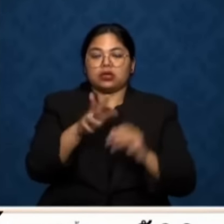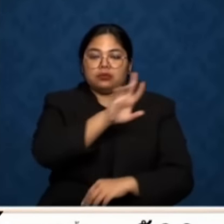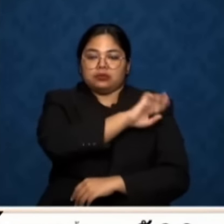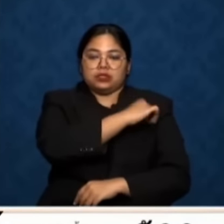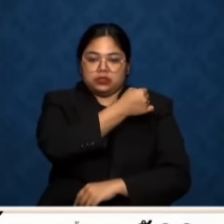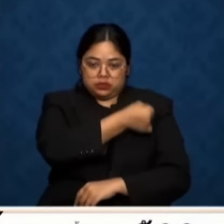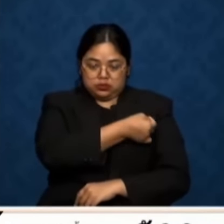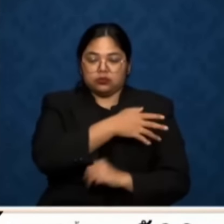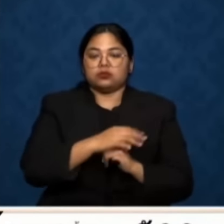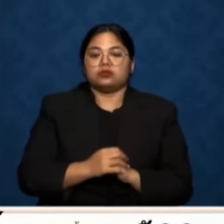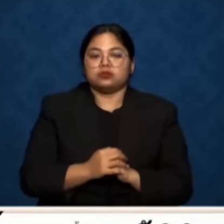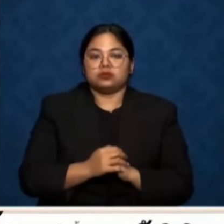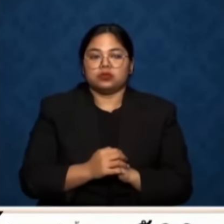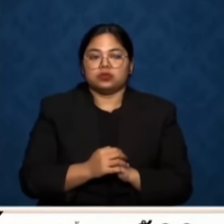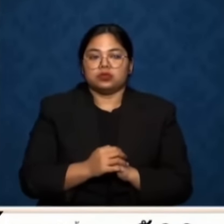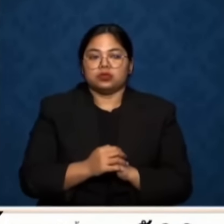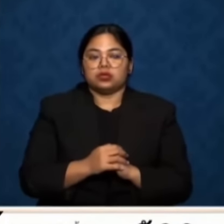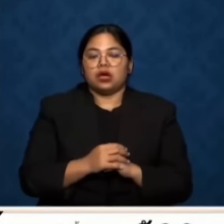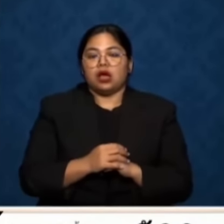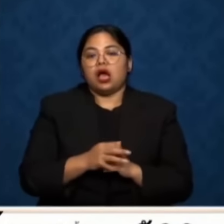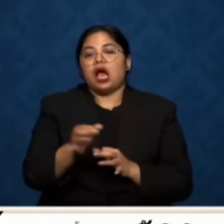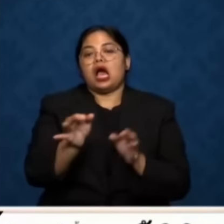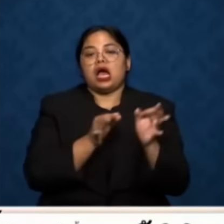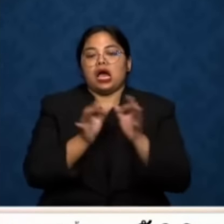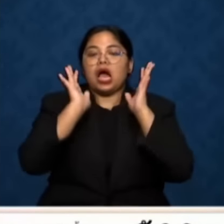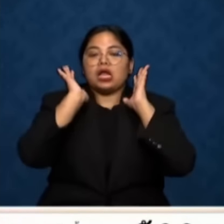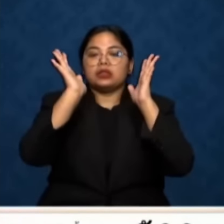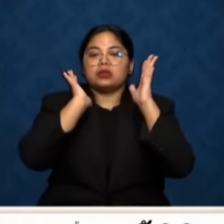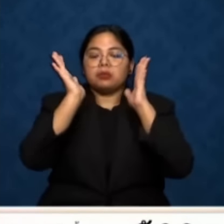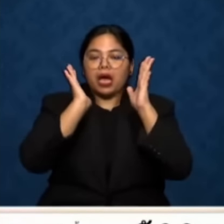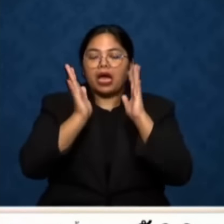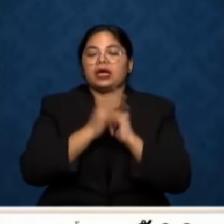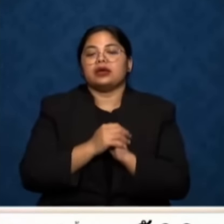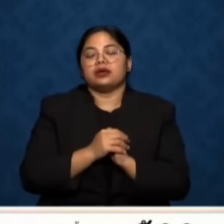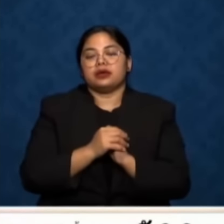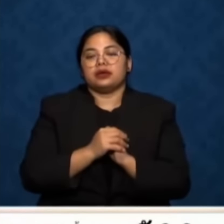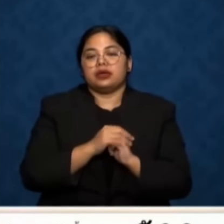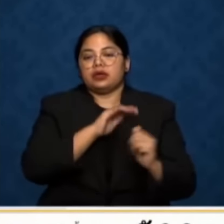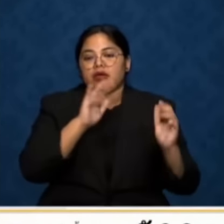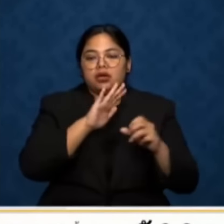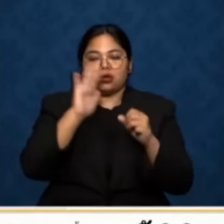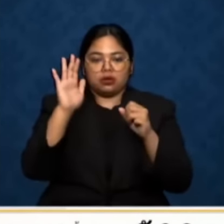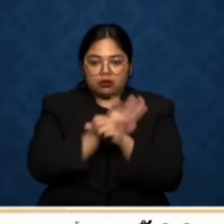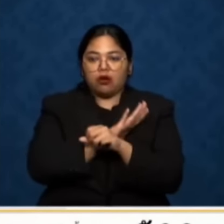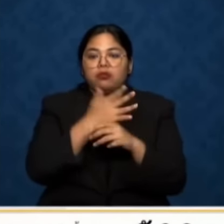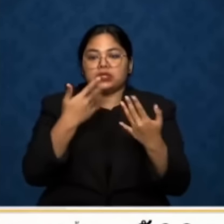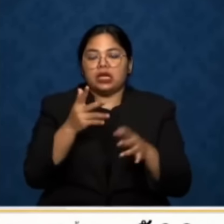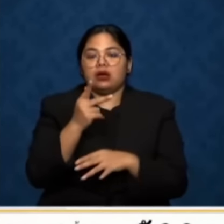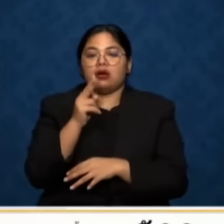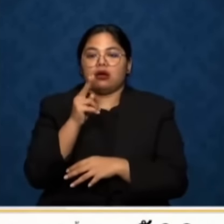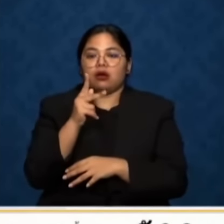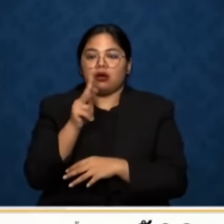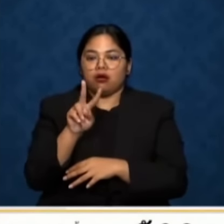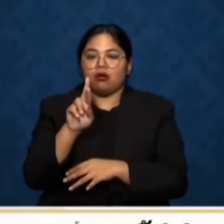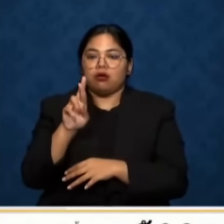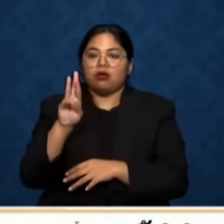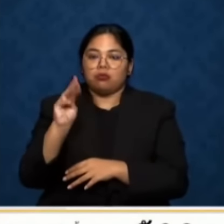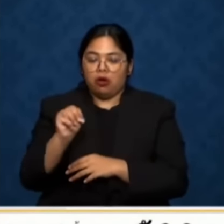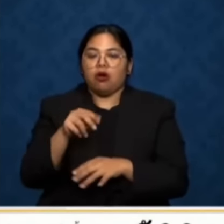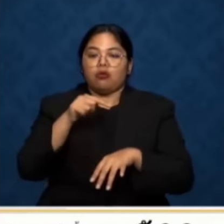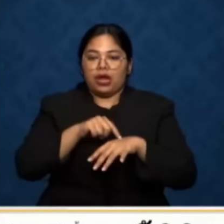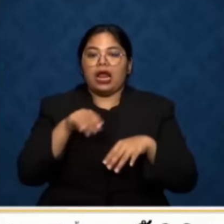ขนะครับเพราะฉะนั้นผมคิดว่าเดี๋ยวปล่อยให้ท่านผู้อภิปรายได้ไปเต็มที่ก่อนนะครับแล้วก็ตอนรัฐมนตรีอภิปรายชี้แจงผมก็จะให้เวลาเต็มที่เช่นกันน